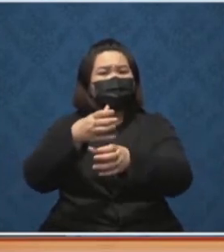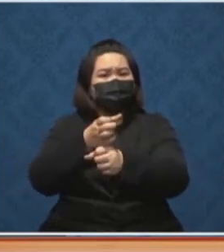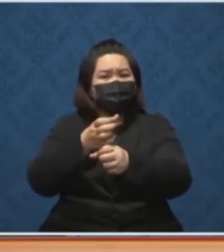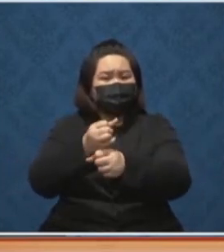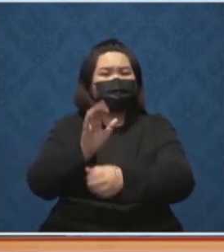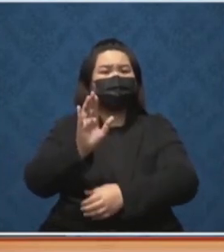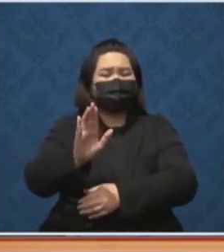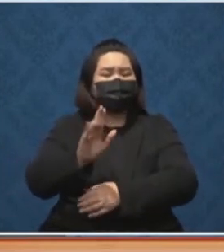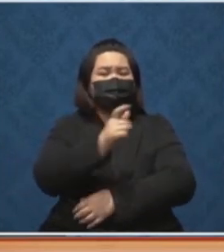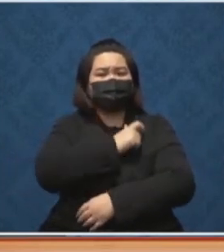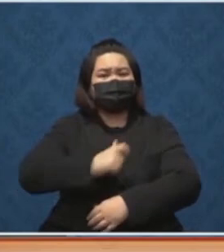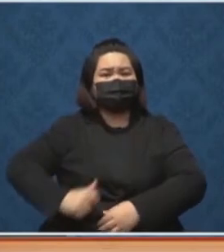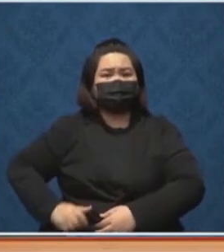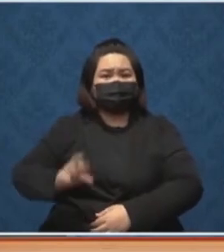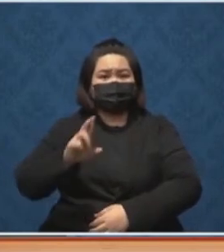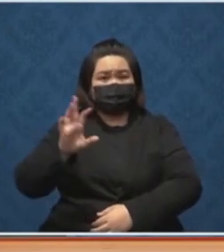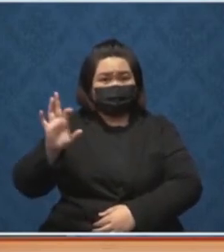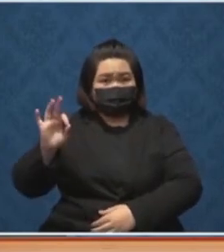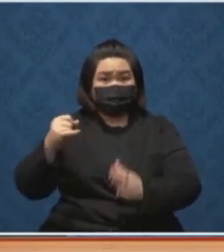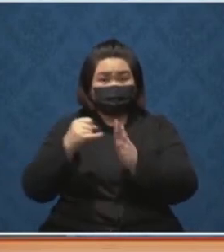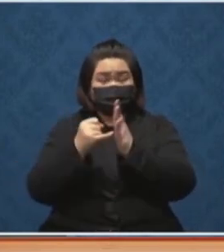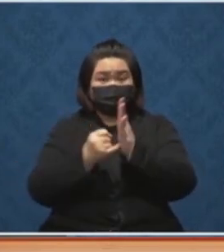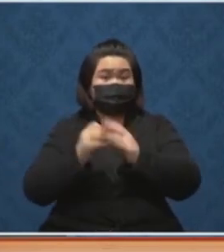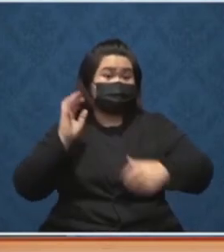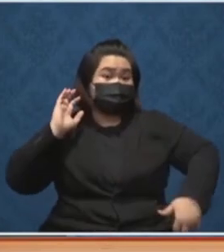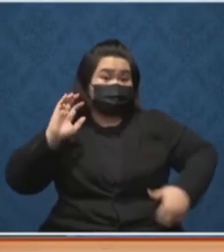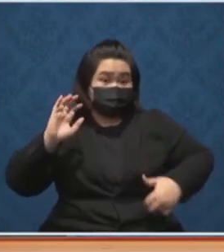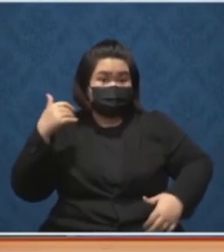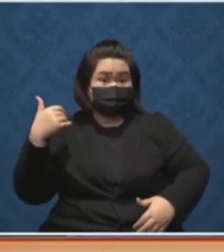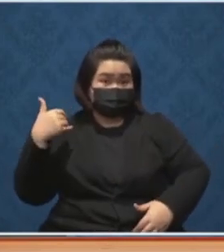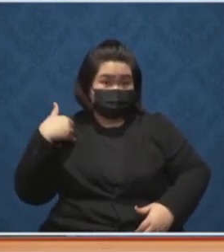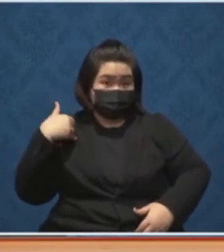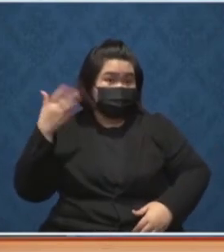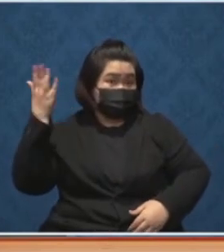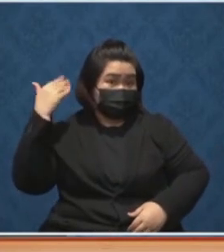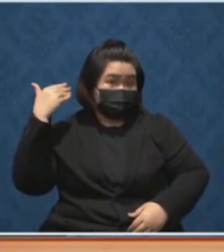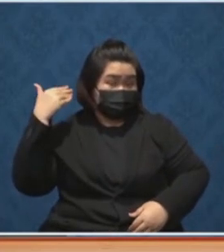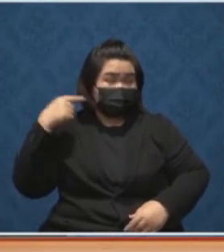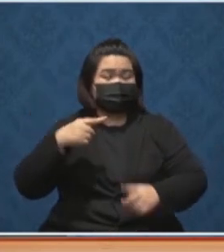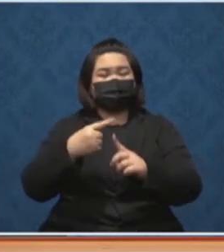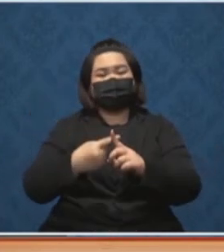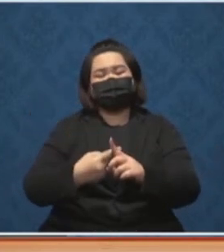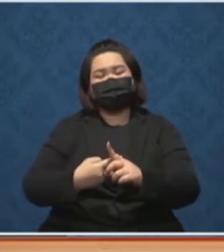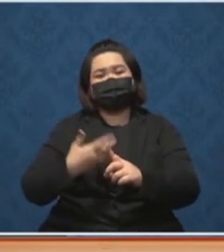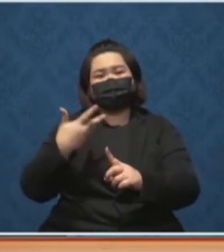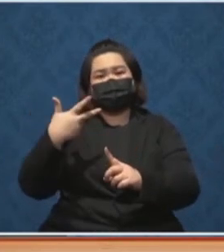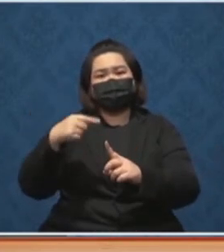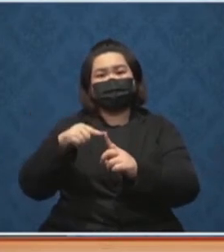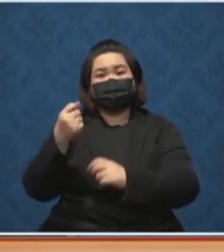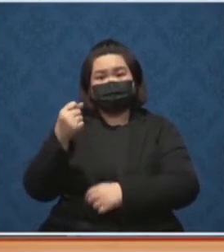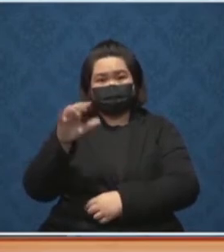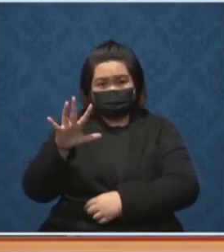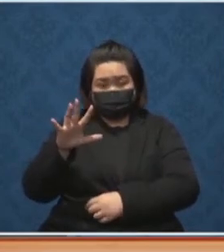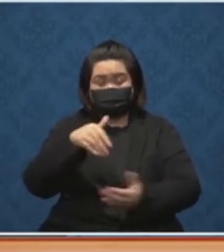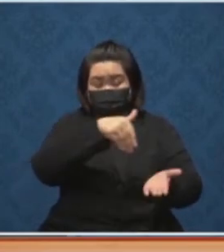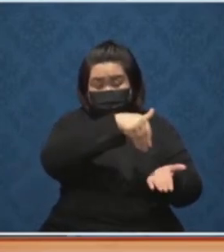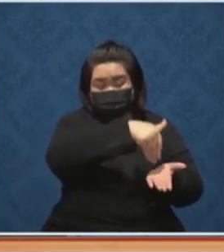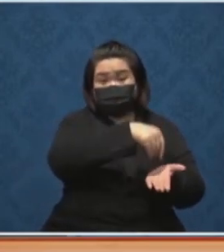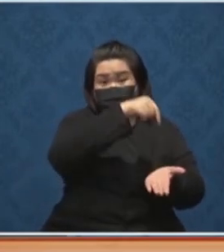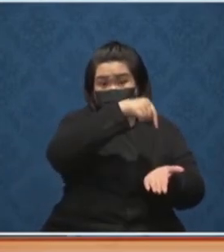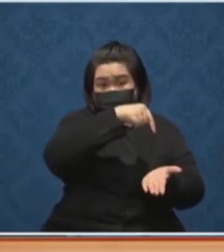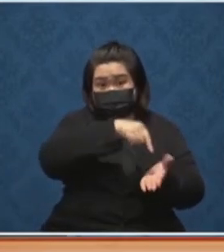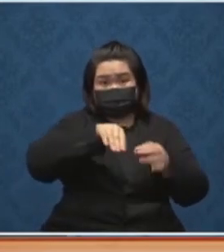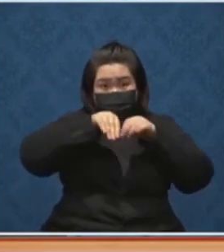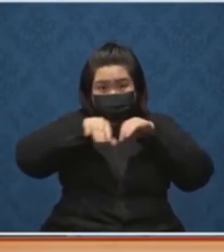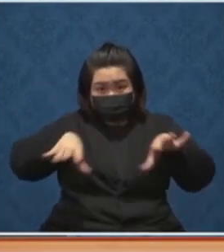ิษรัการท 9 ในขายนาหารทลบบุรีครัขอสลทัไปครับวันท 15 มีนาคม 65 ครัศูยต่ตั้งข่าวปอมเผยแพ้ว